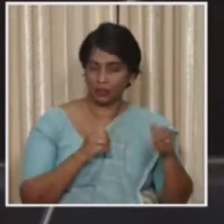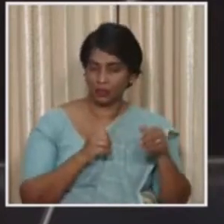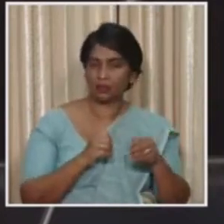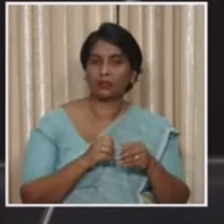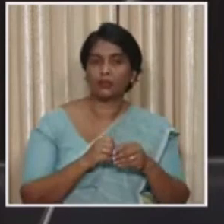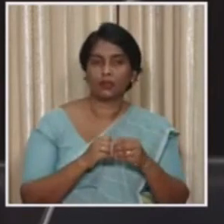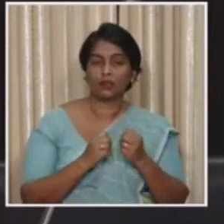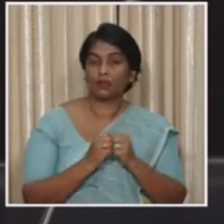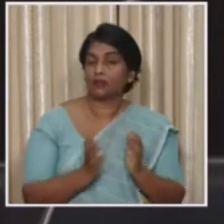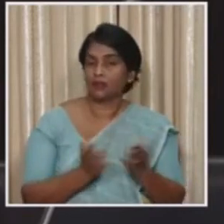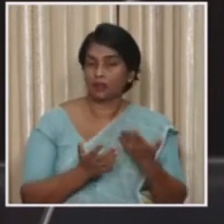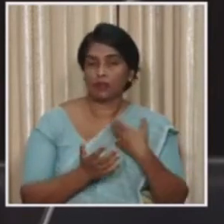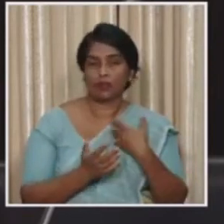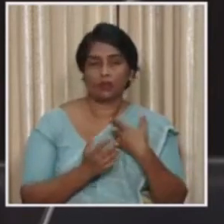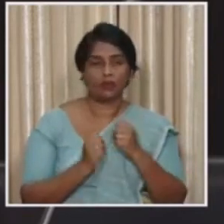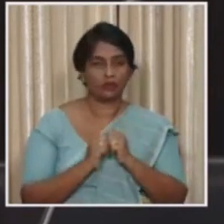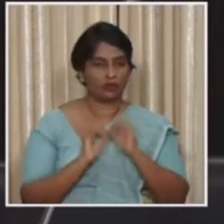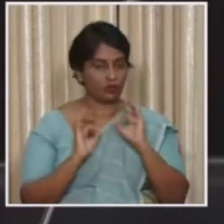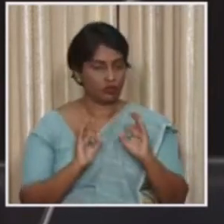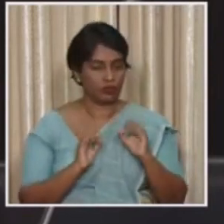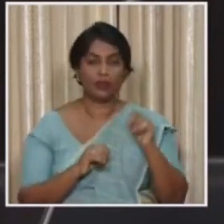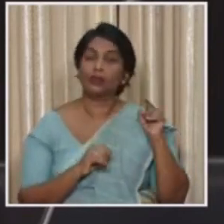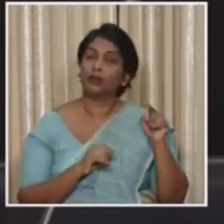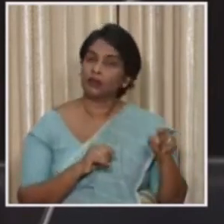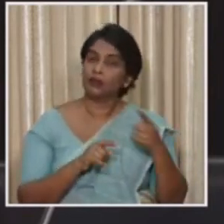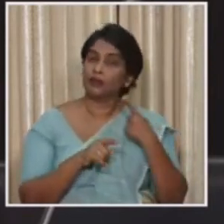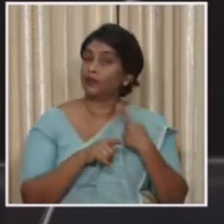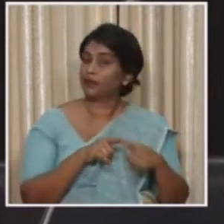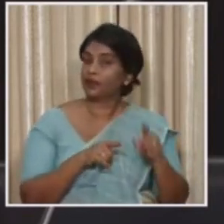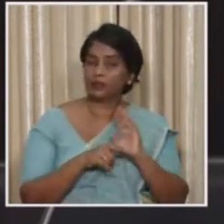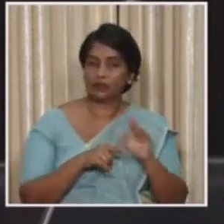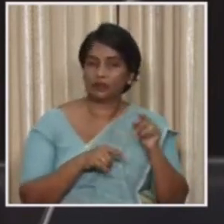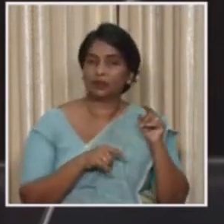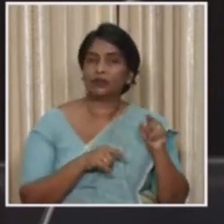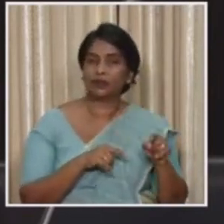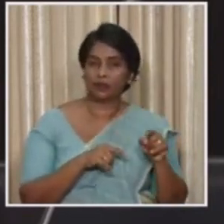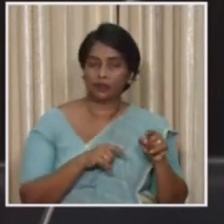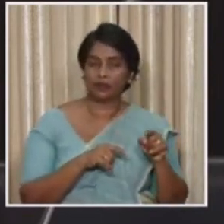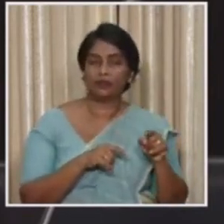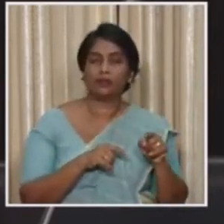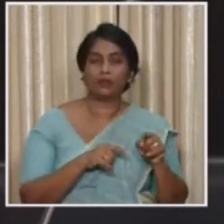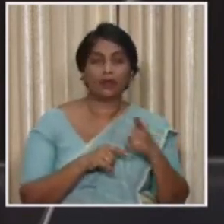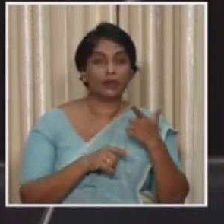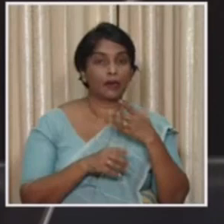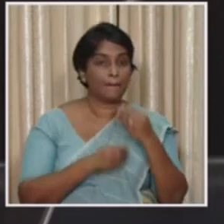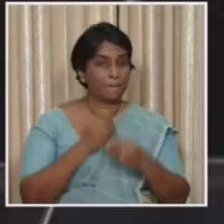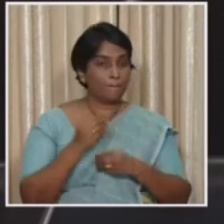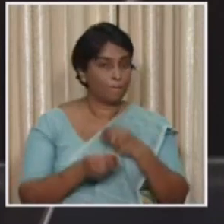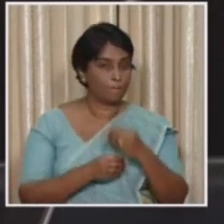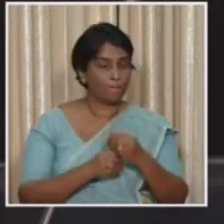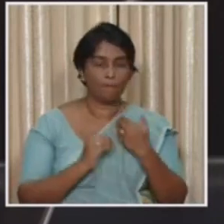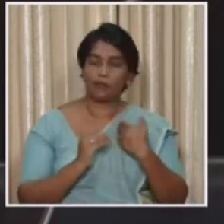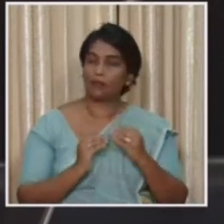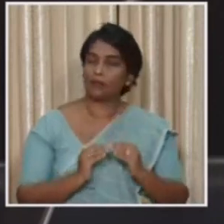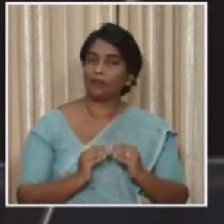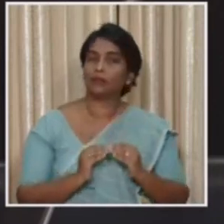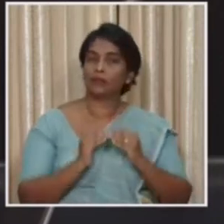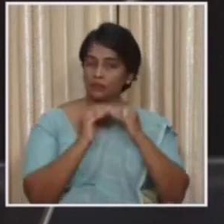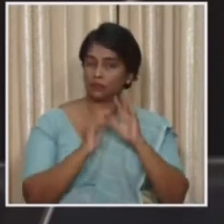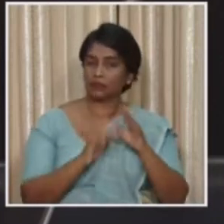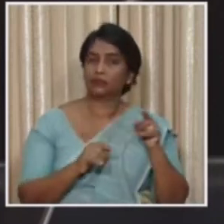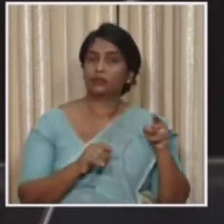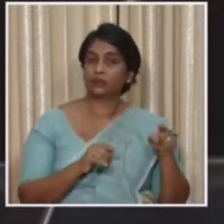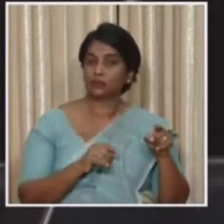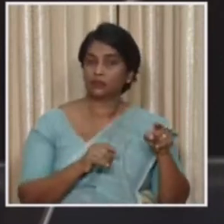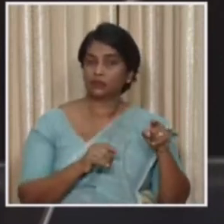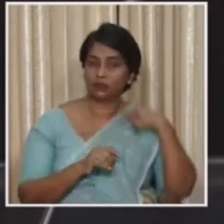குறிப்பாக மீனவ சமூகத்துக்காக பல அர்ப்பணிப்பான காத்திரமான நடவடிக்கைகளை முன்னெடுத்தவர் நரின் பெரேரா அவர்கள். எனவே